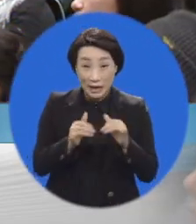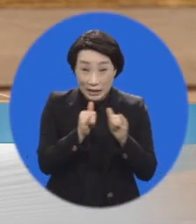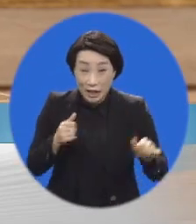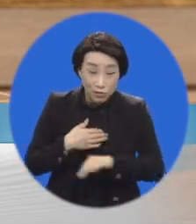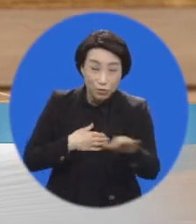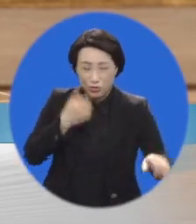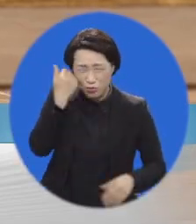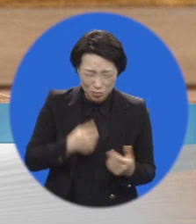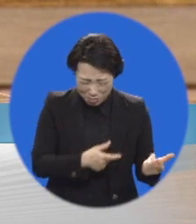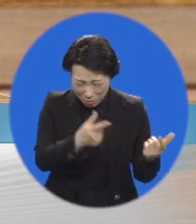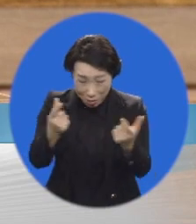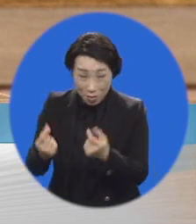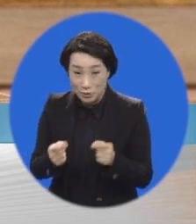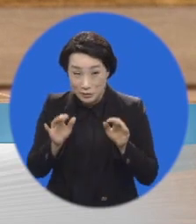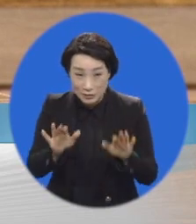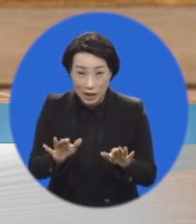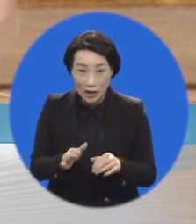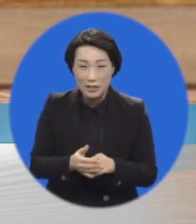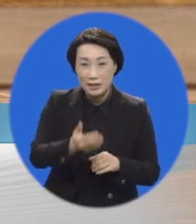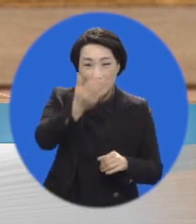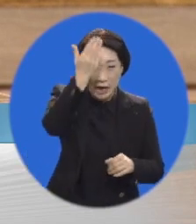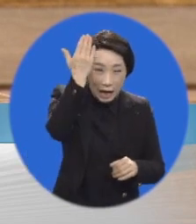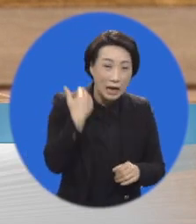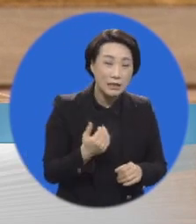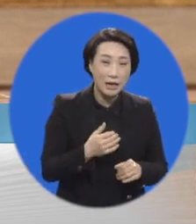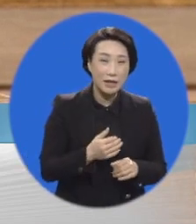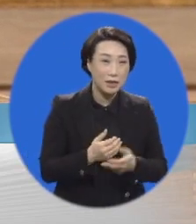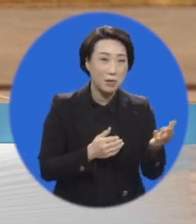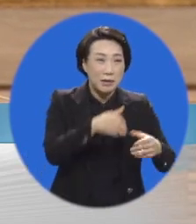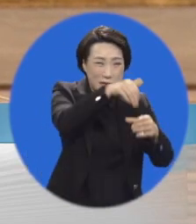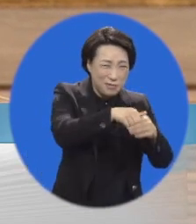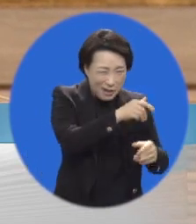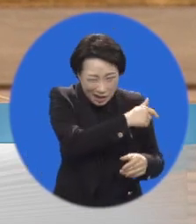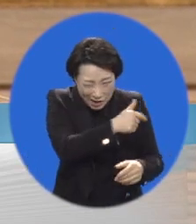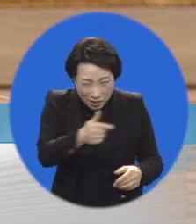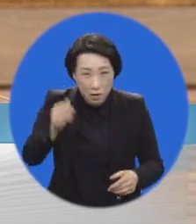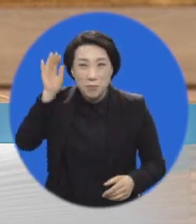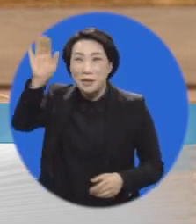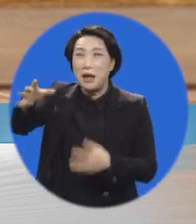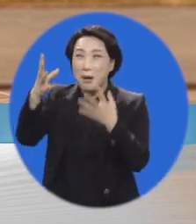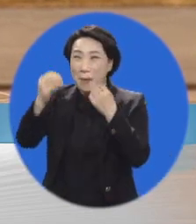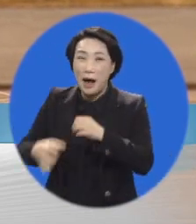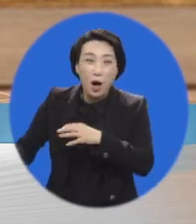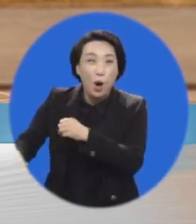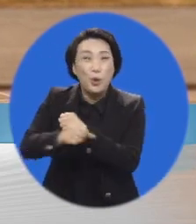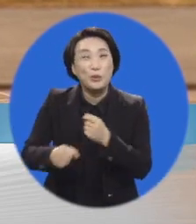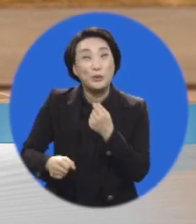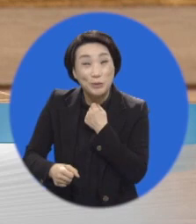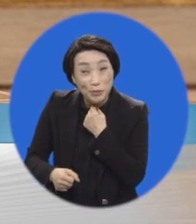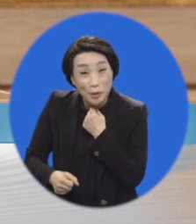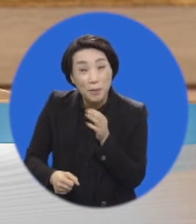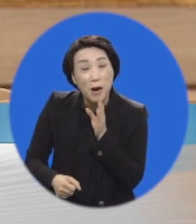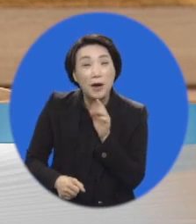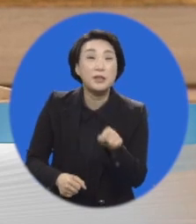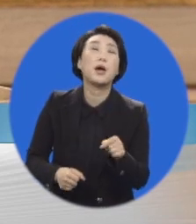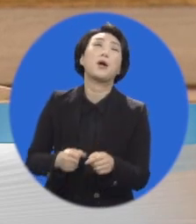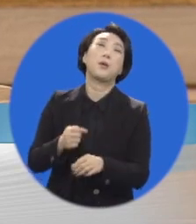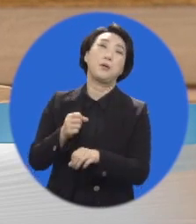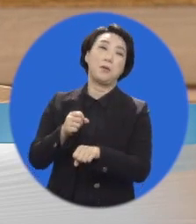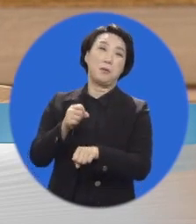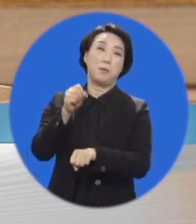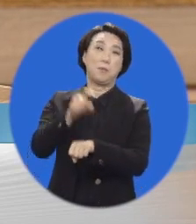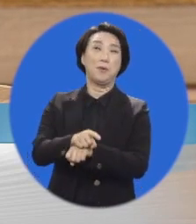인생은 누구든지 다 과거에 크게 심고 미래에 많이 거두고 싶지 않습니까? 이게